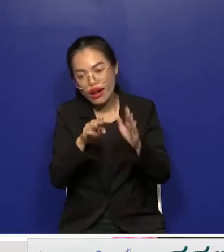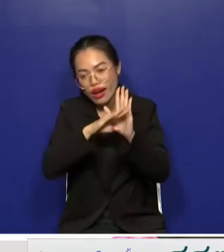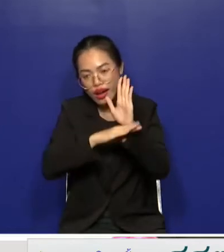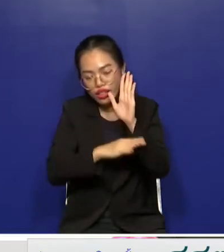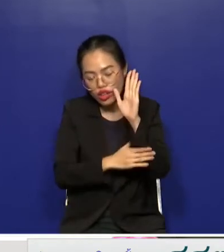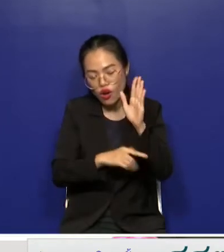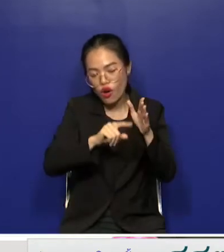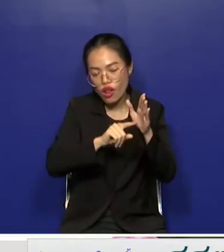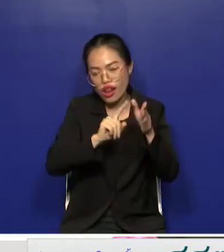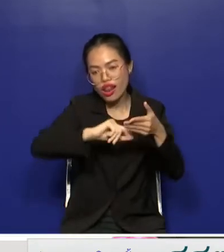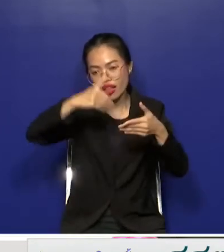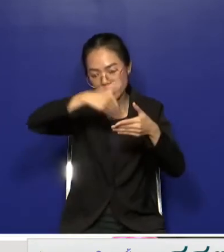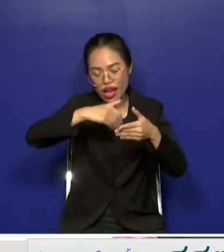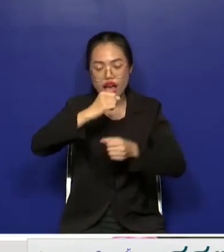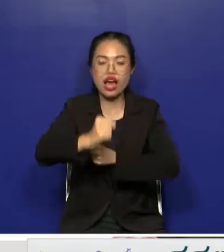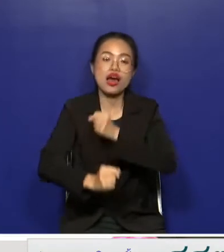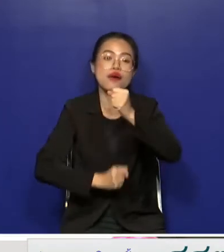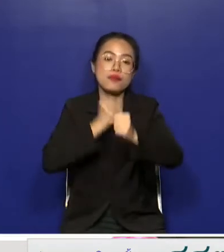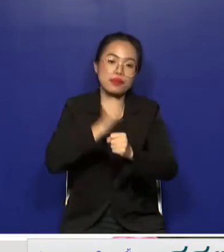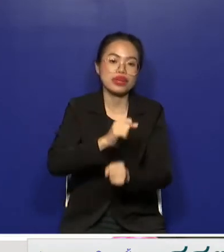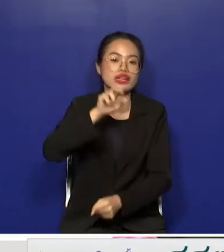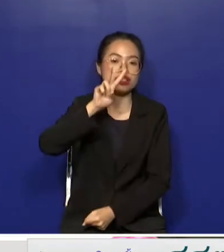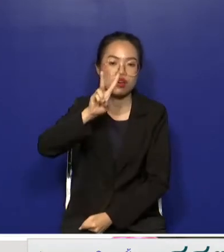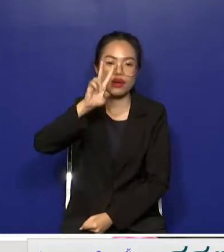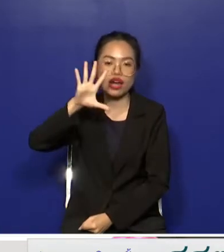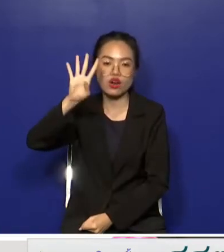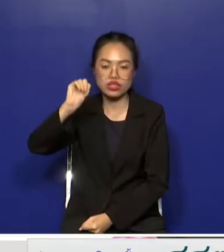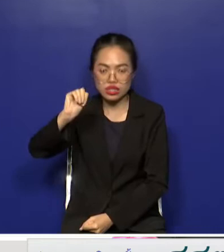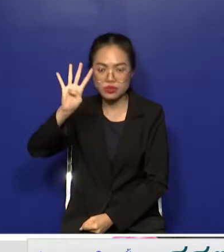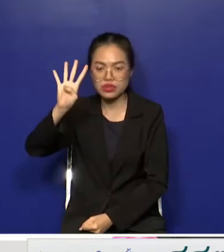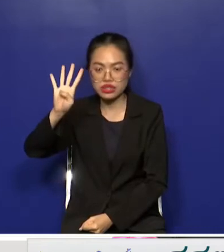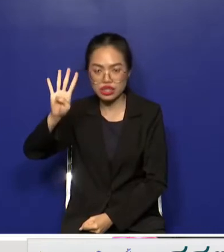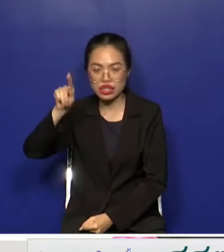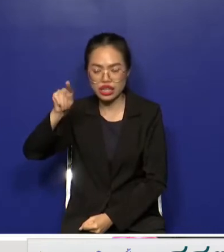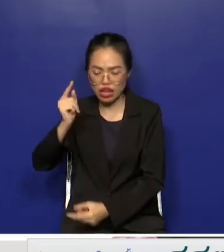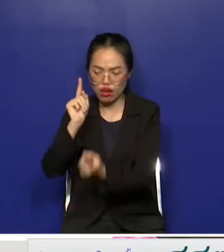รรรรรรรรรรรรร